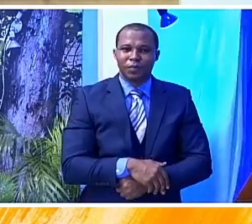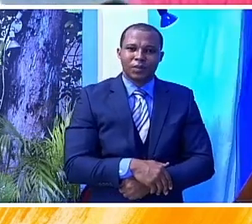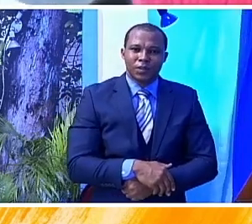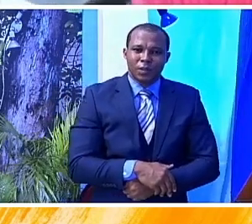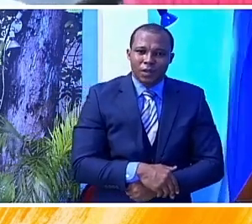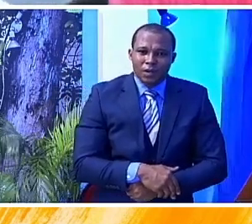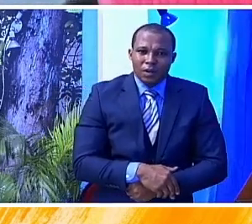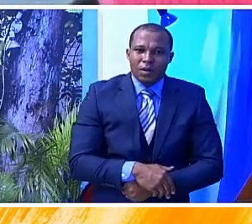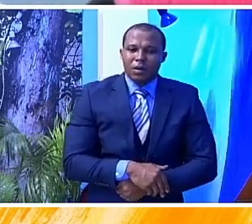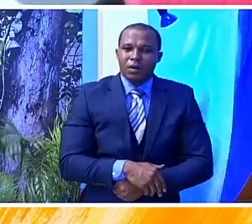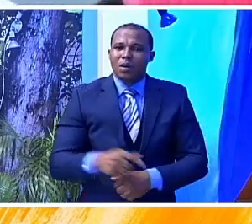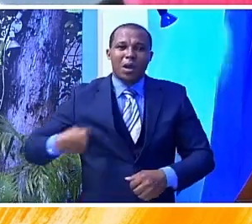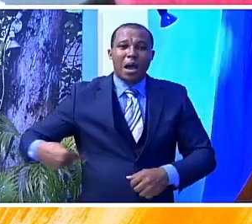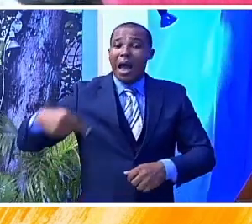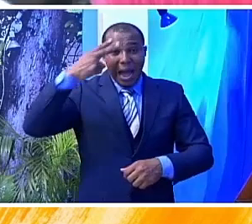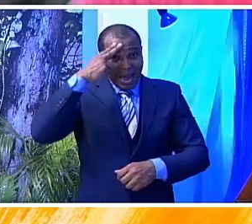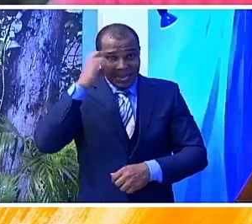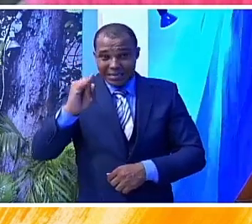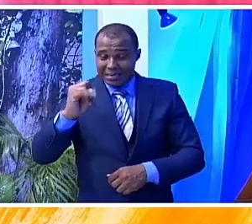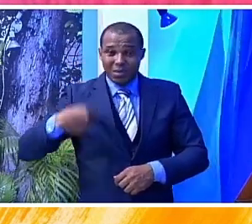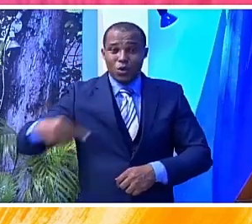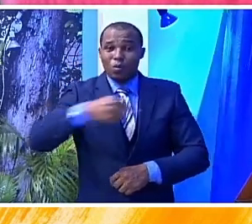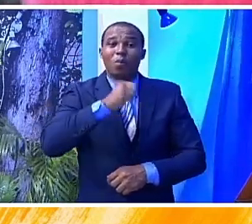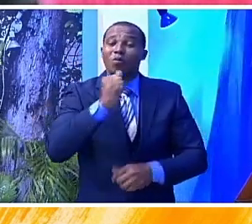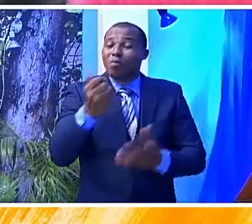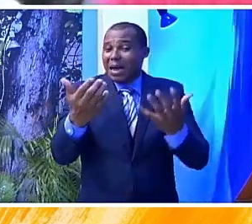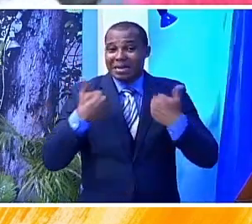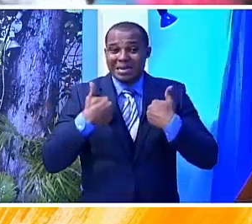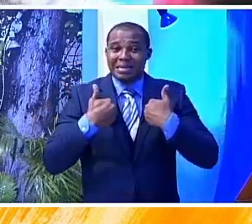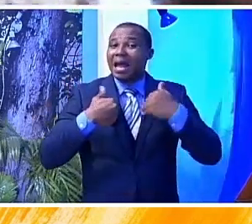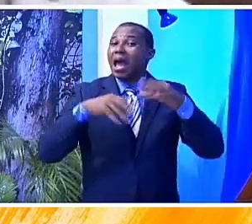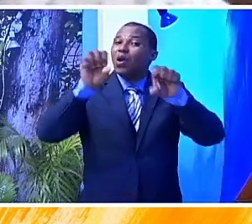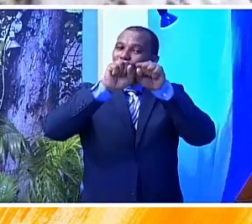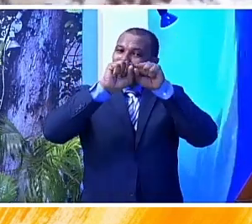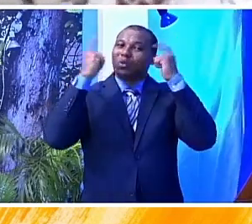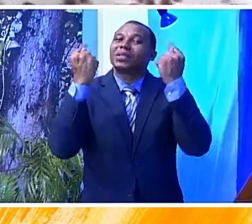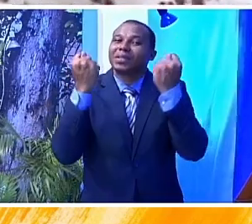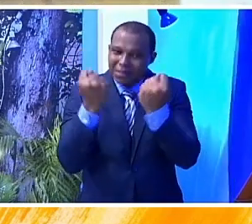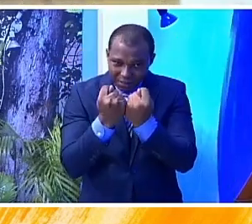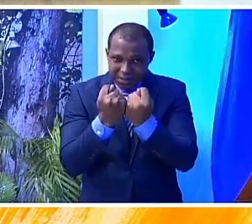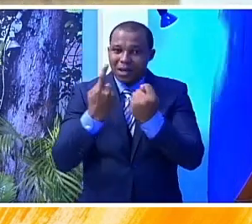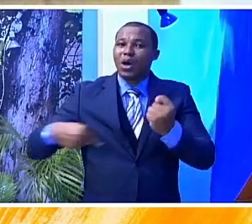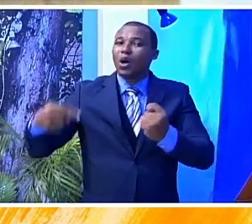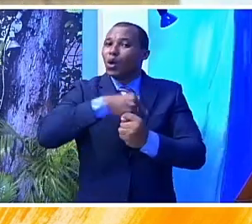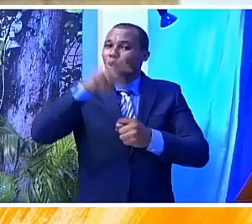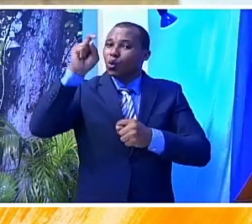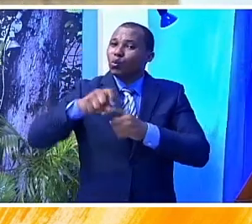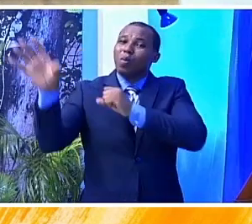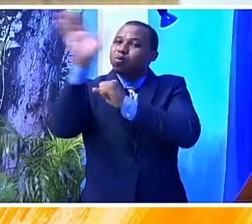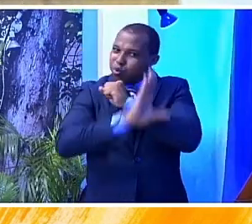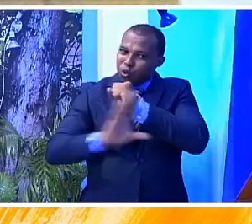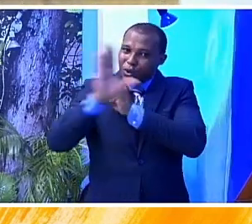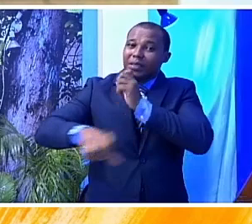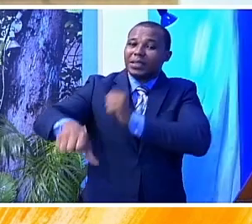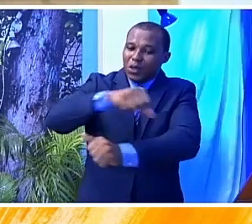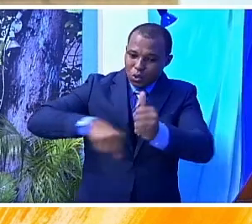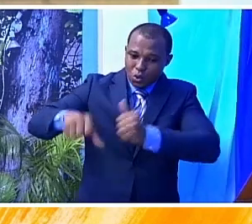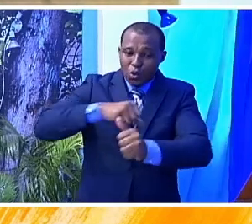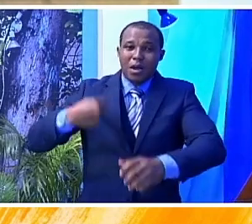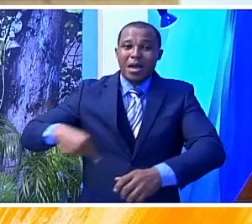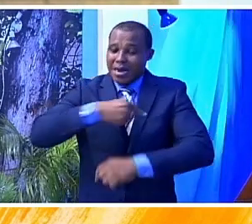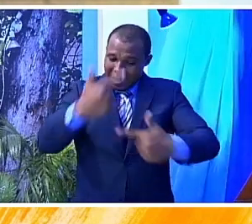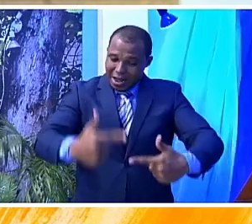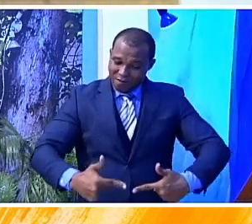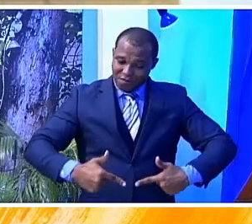que nous pouvons avoir une société. Et nous pouvons avoir une société qui peut protéger chaque grain de monde. Nous vivons dans un pays, c'est avec frère, mieux côté tout en